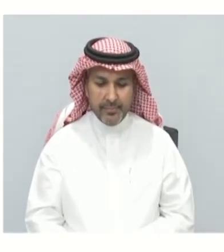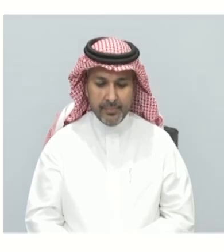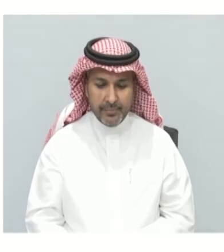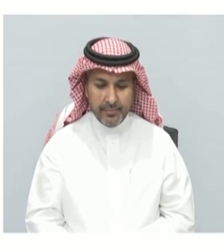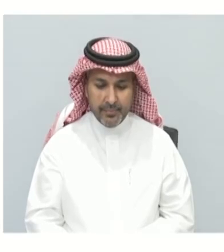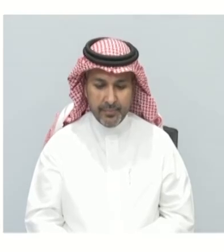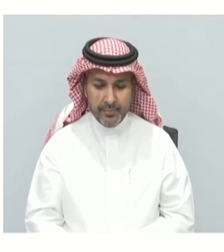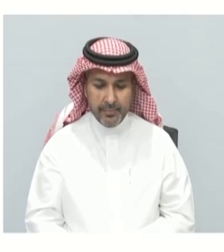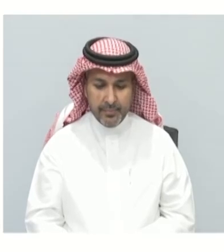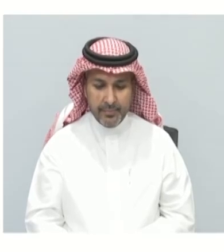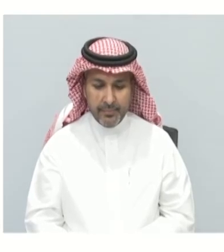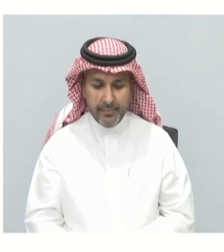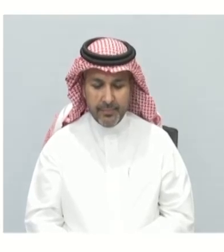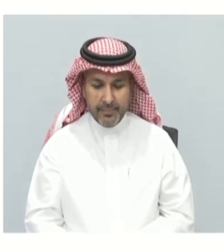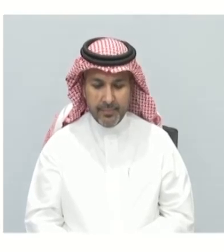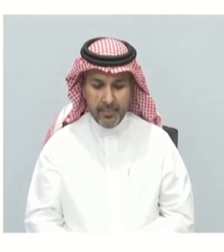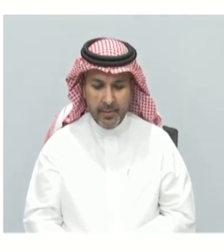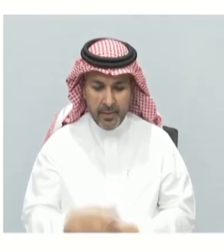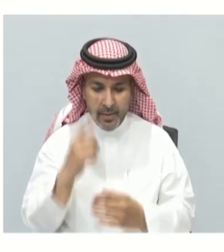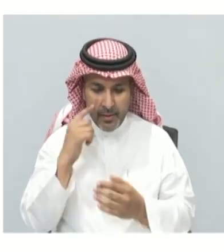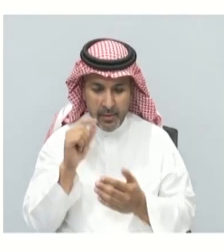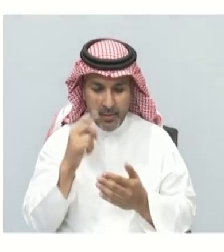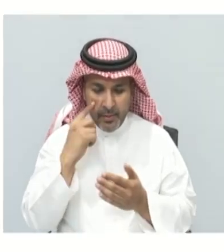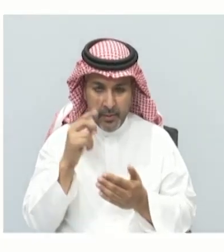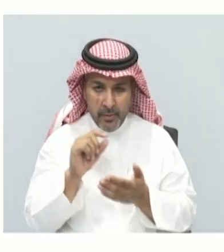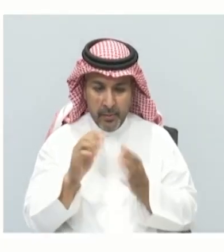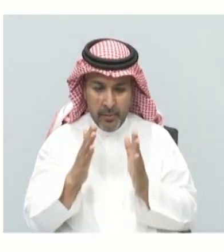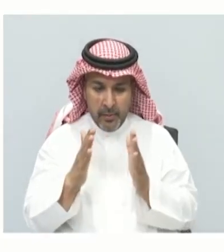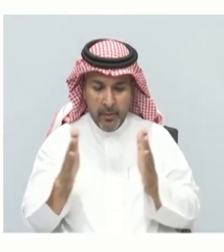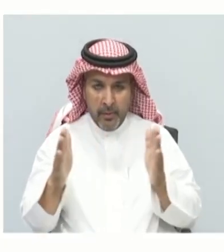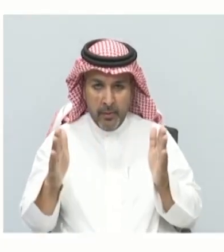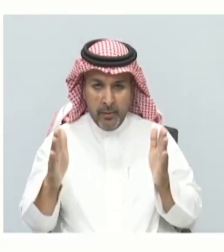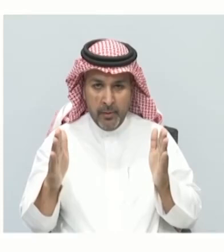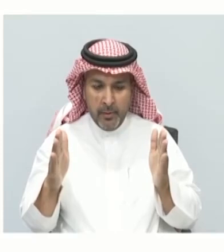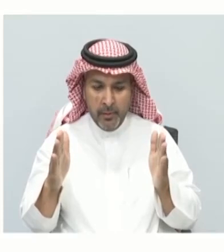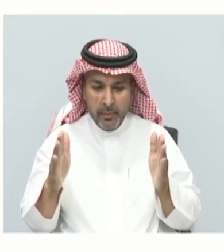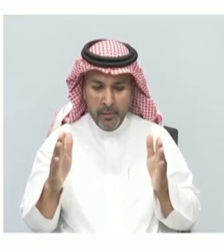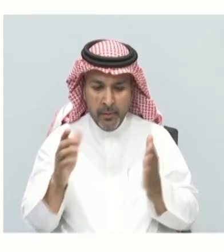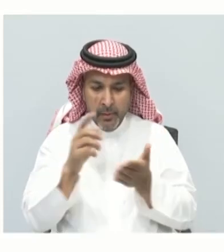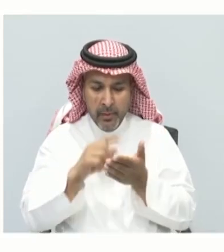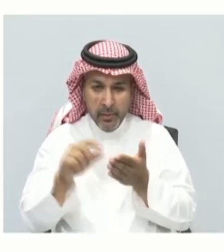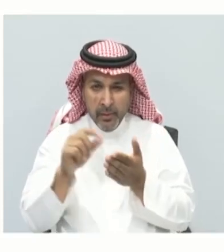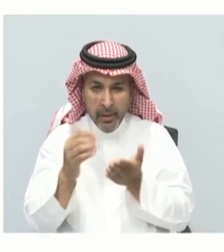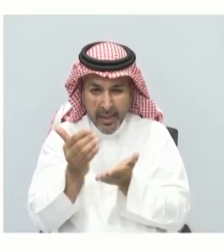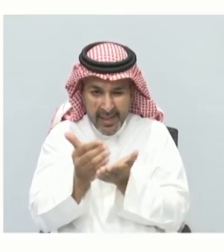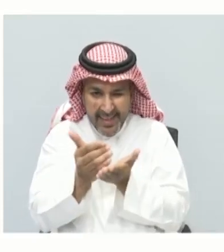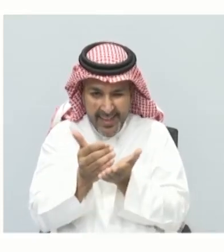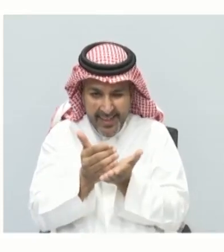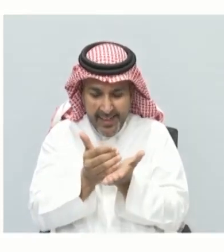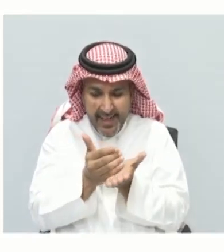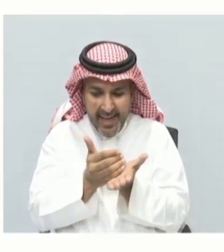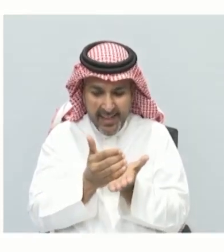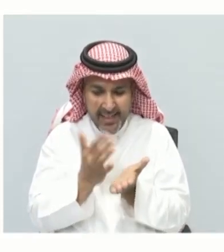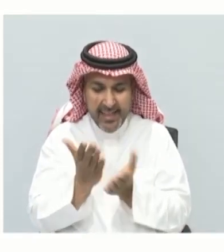زمنيه يبدو لك المسافه كانت ماذا كانت بدات كبيره بدات كبيره ثم قلت قلت قلت